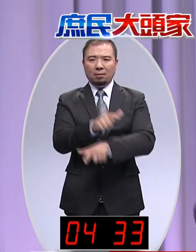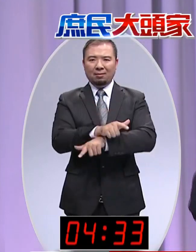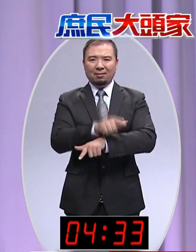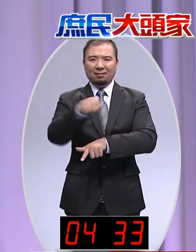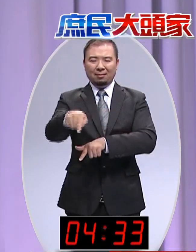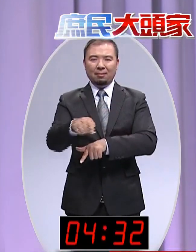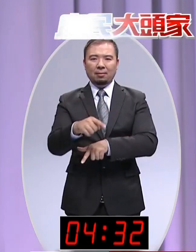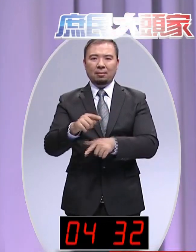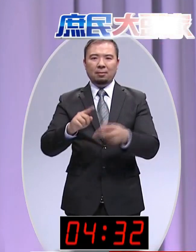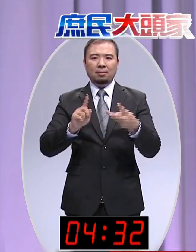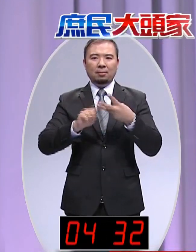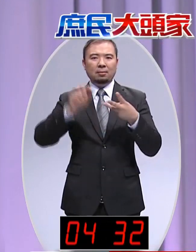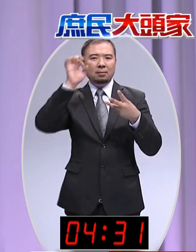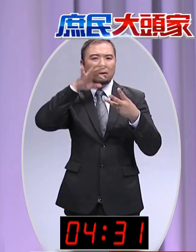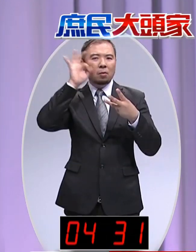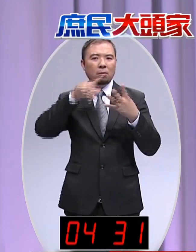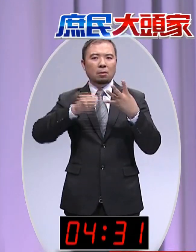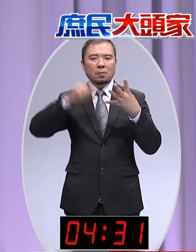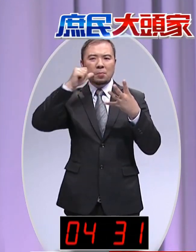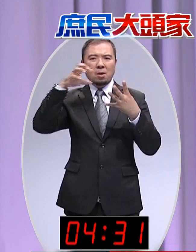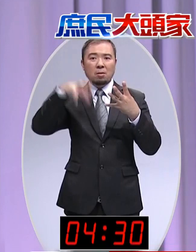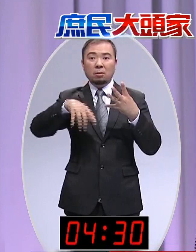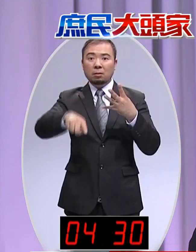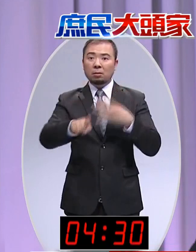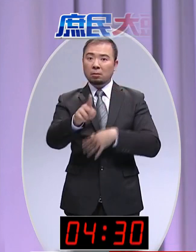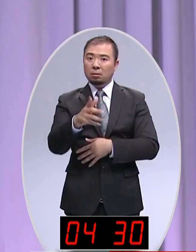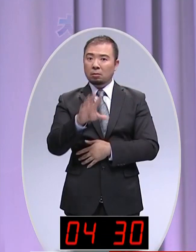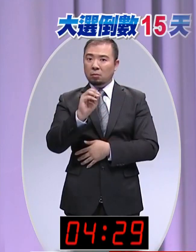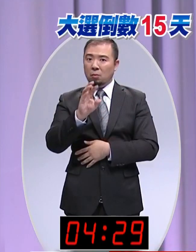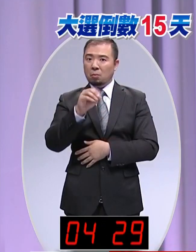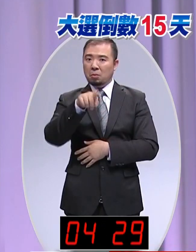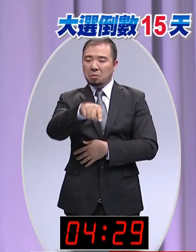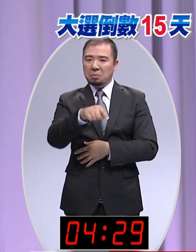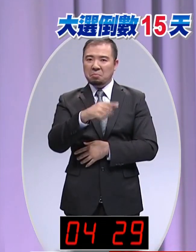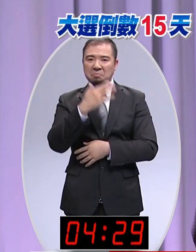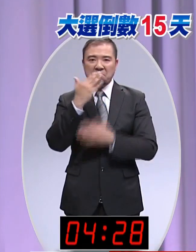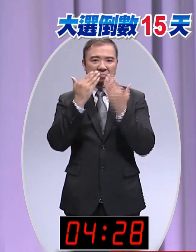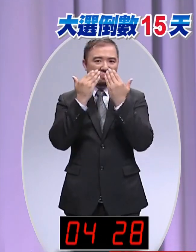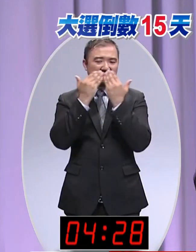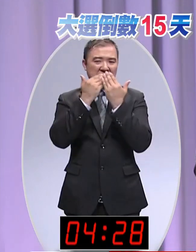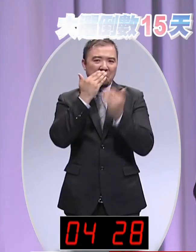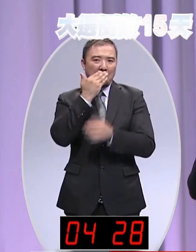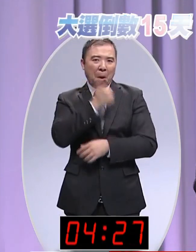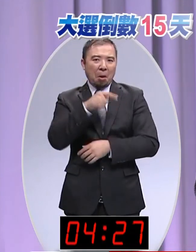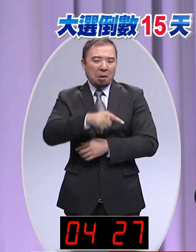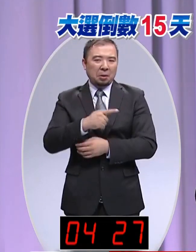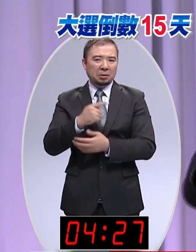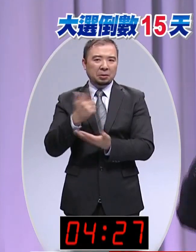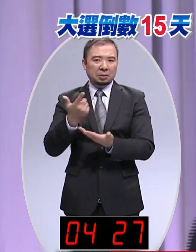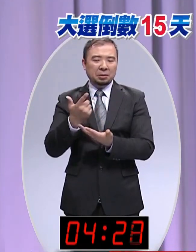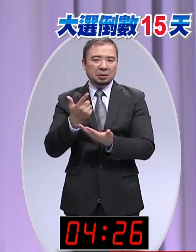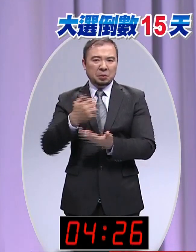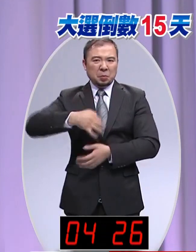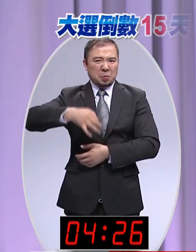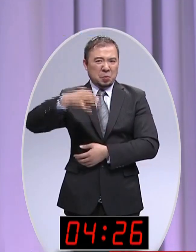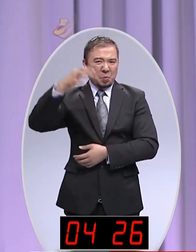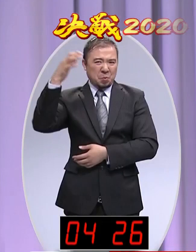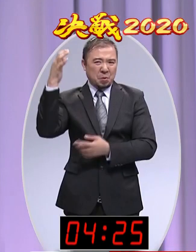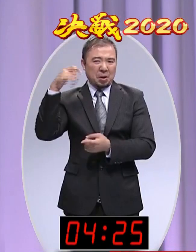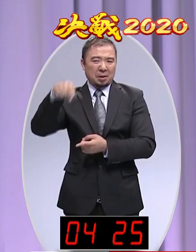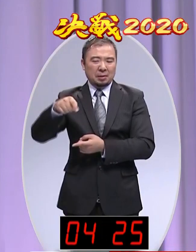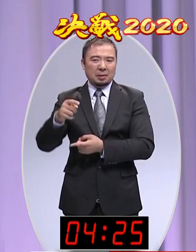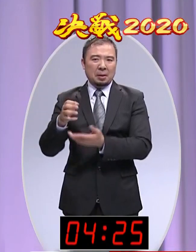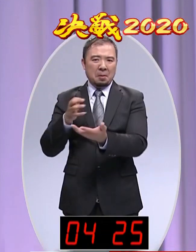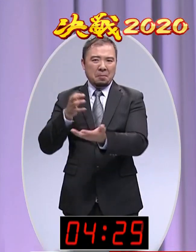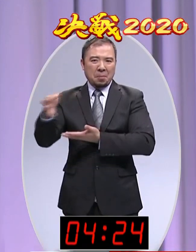化、云林、苗栗，有没有赚黑心钱？有没有花很贵的钱买的煤炭，烧的是乱七